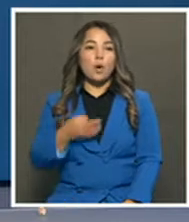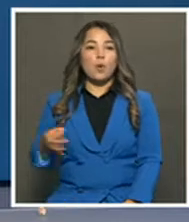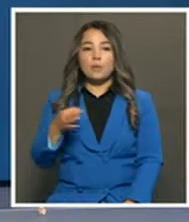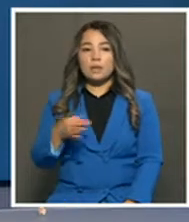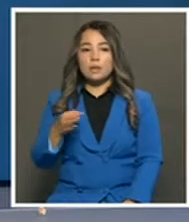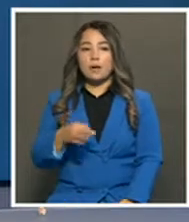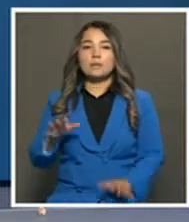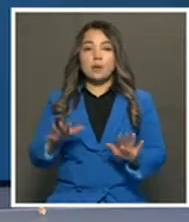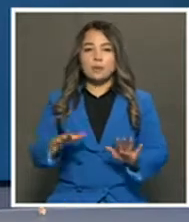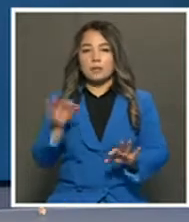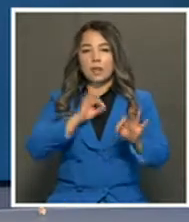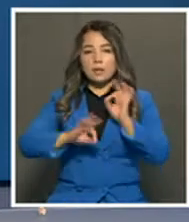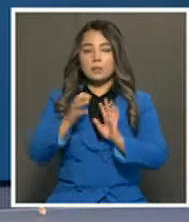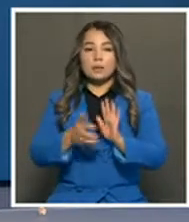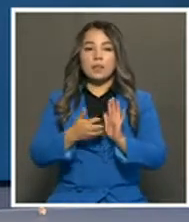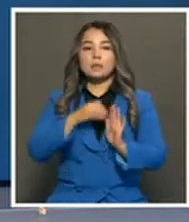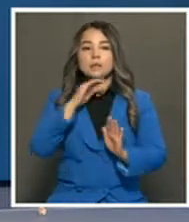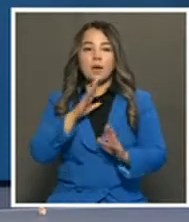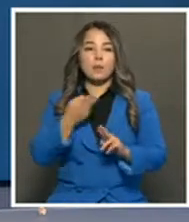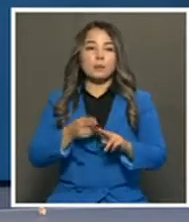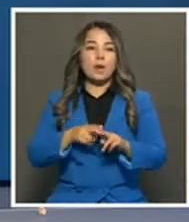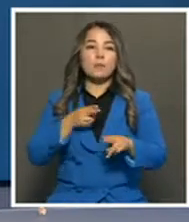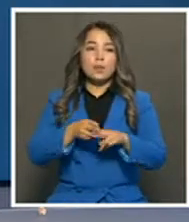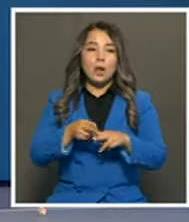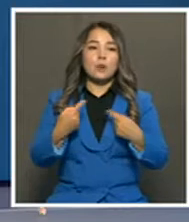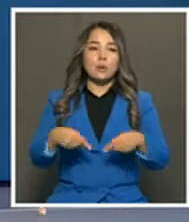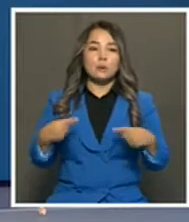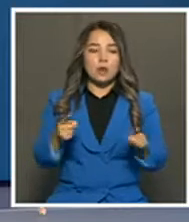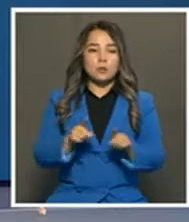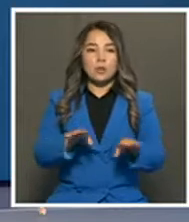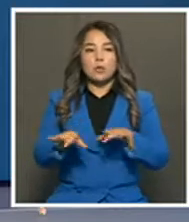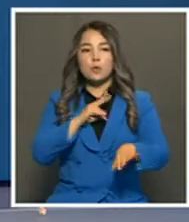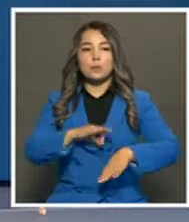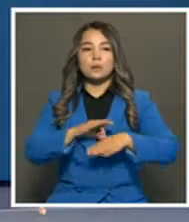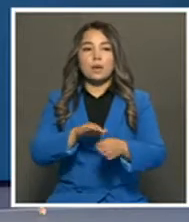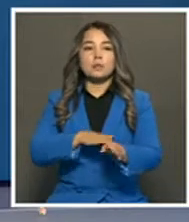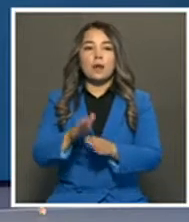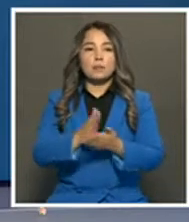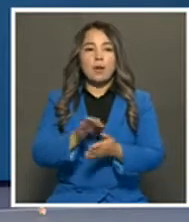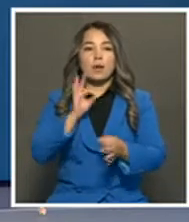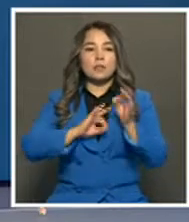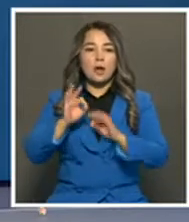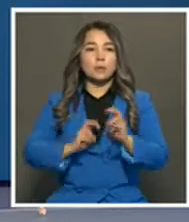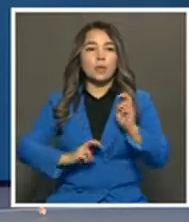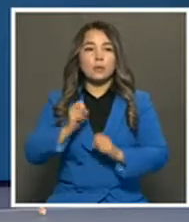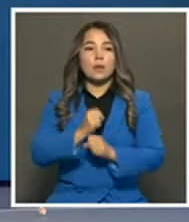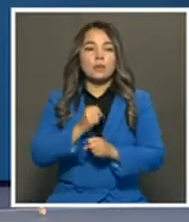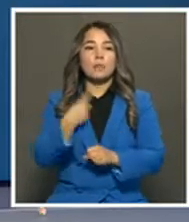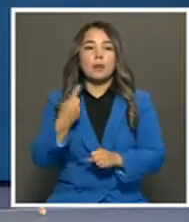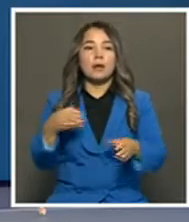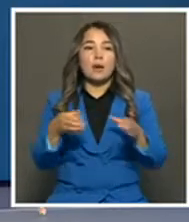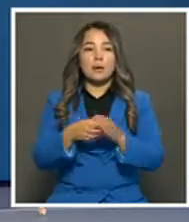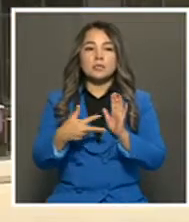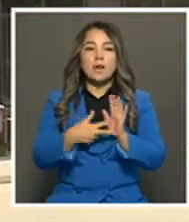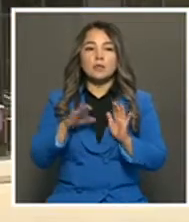Қызылорда облысында дәрі-дәрмектің тапшылығын болдырмау үшін түрлі шаралар атқарылып жатыр. Қазір дәрі өндіретін бір ғана компаниядан 8